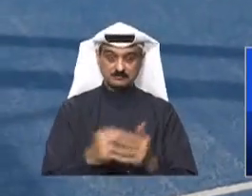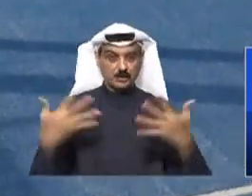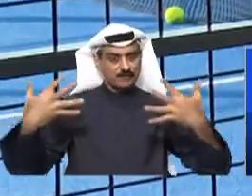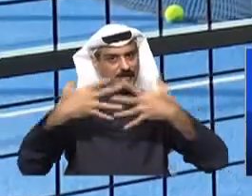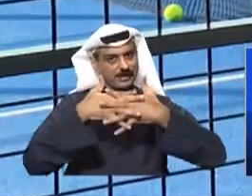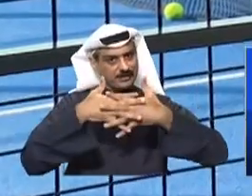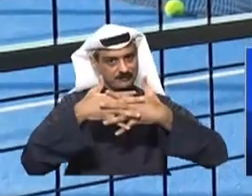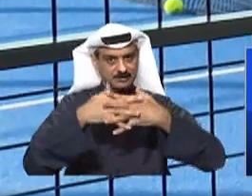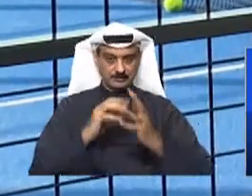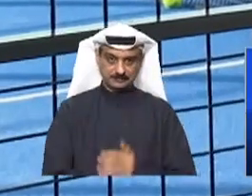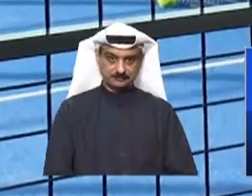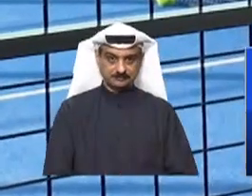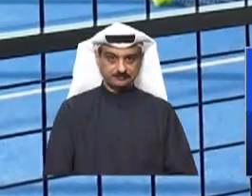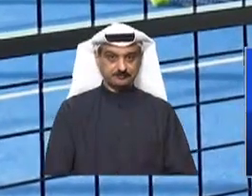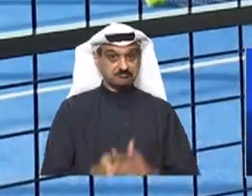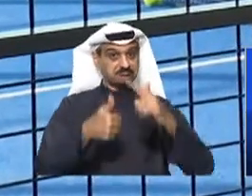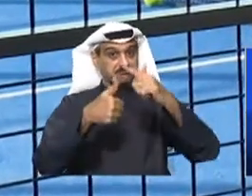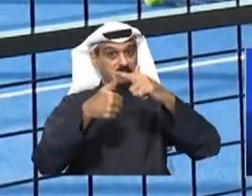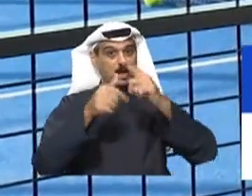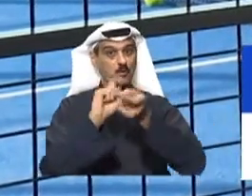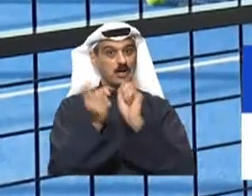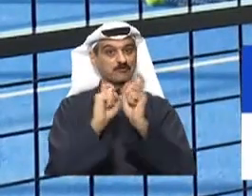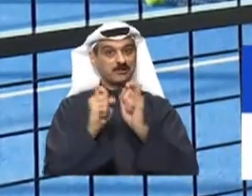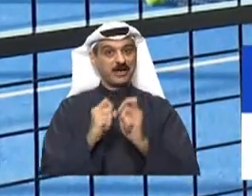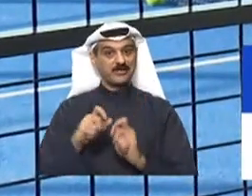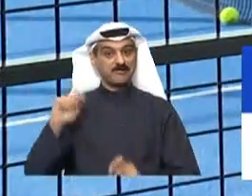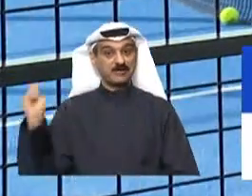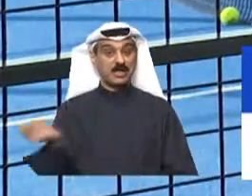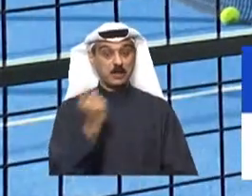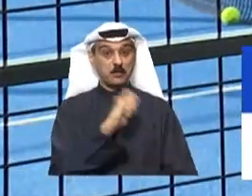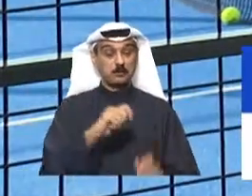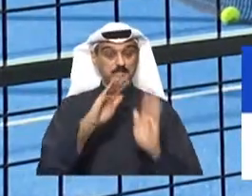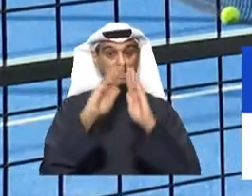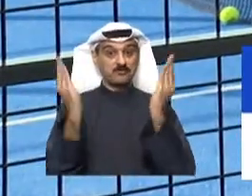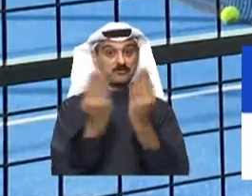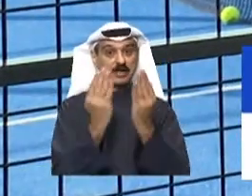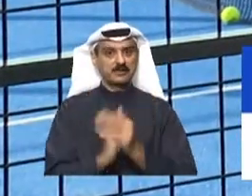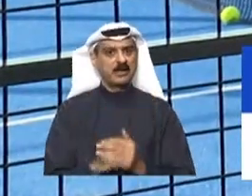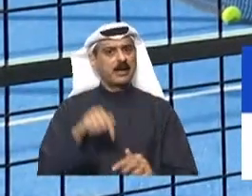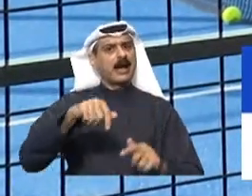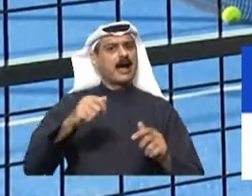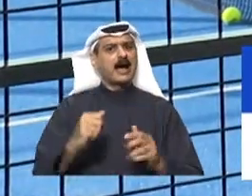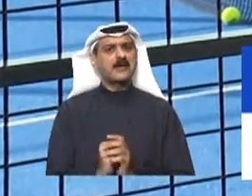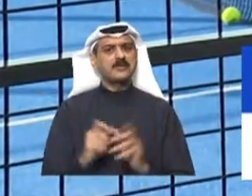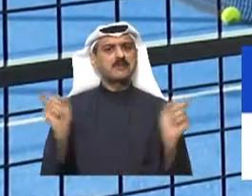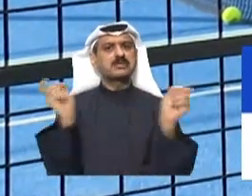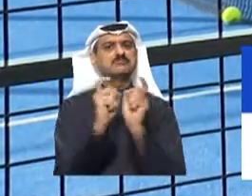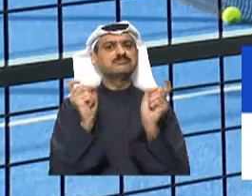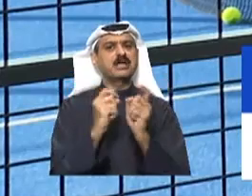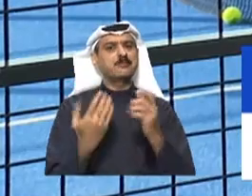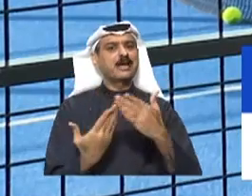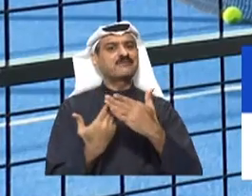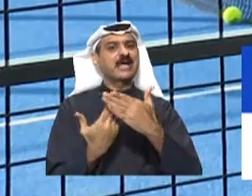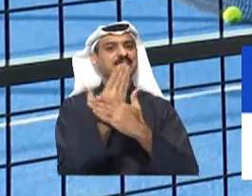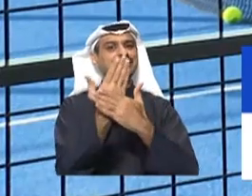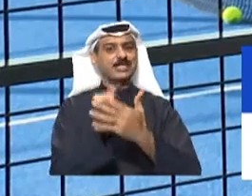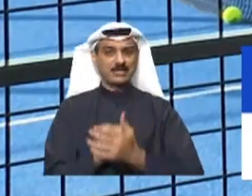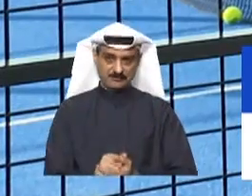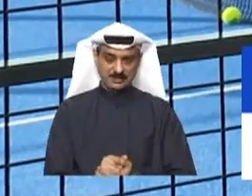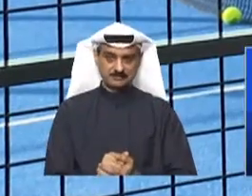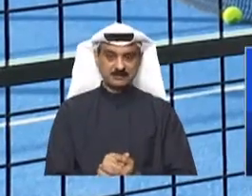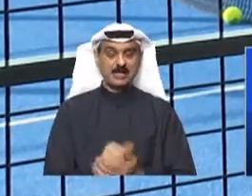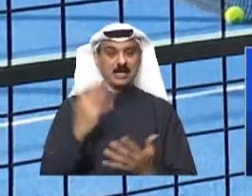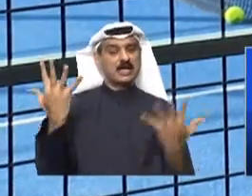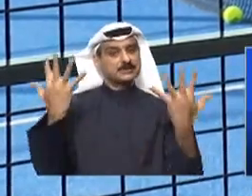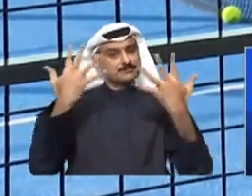لهم. أول بطولة للبادل في الكويت لذوي الإعاقة، لعبة البادل جديدة في الرياضة، فبالتالي من باب الدمج